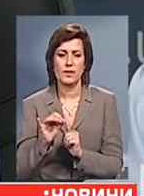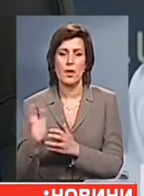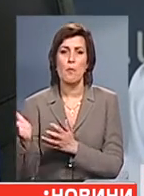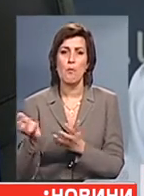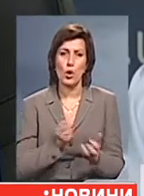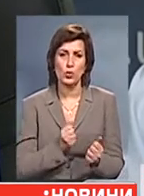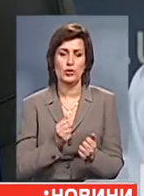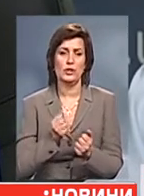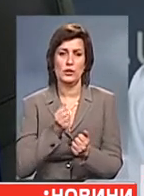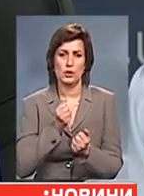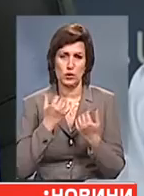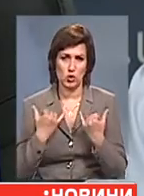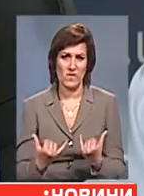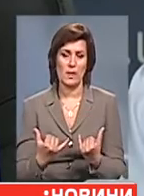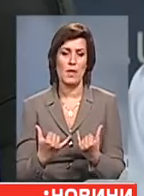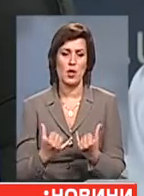получить современную